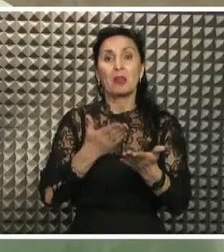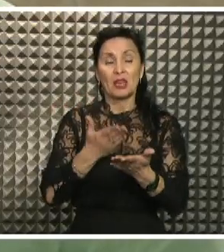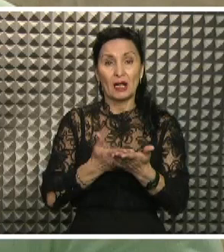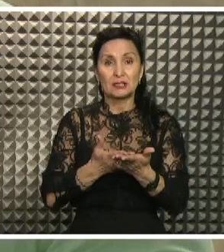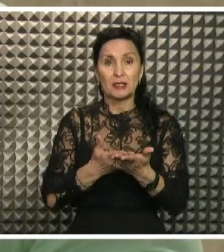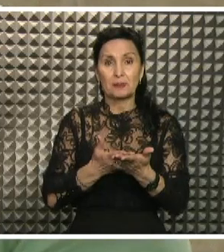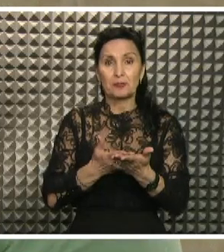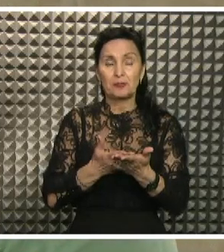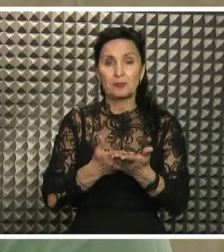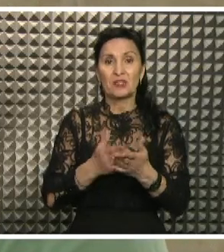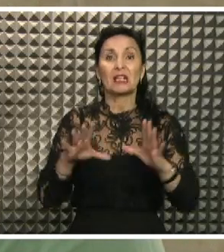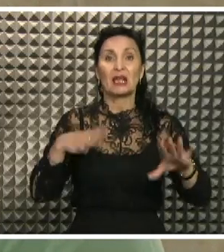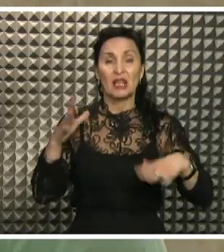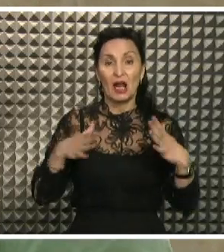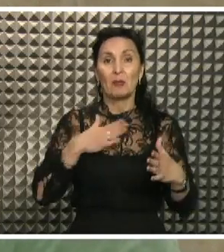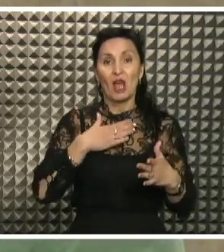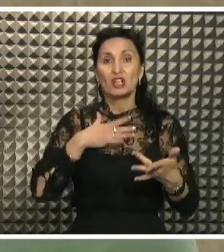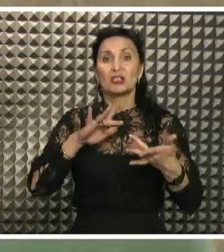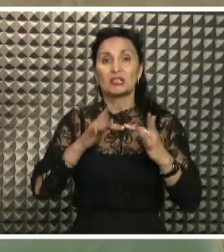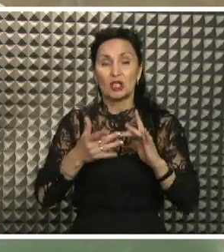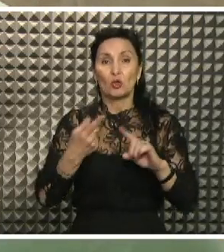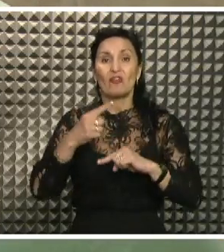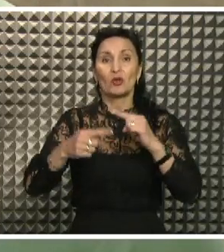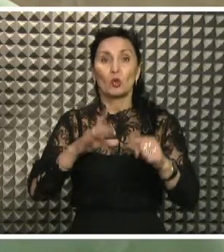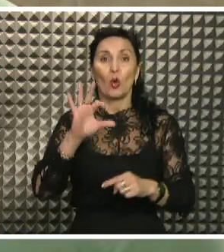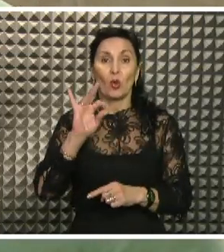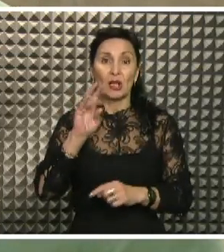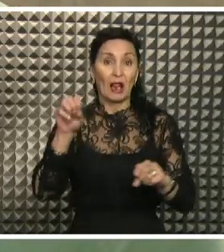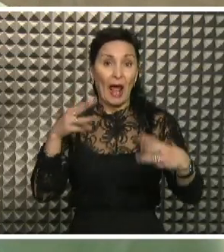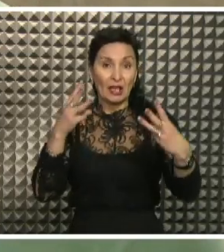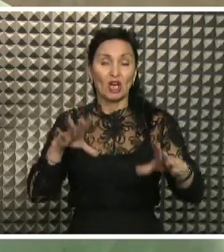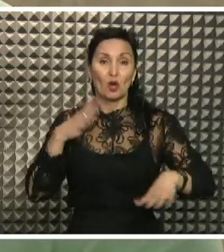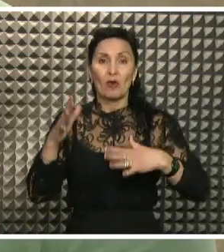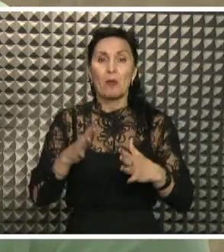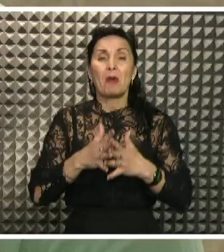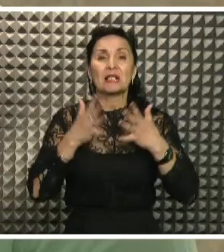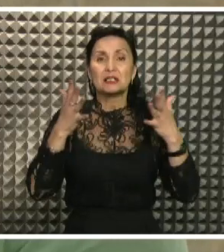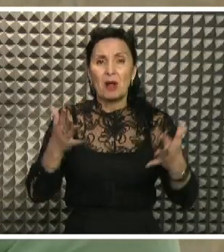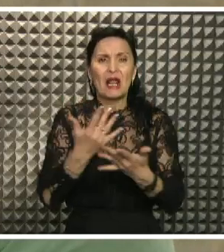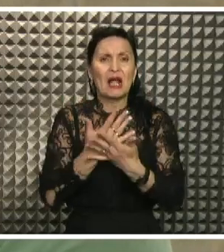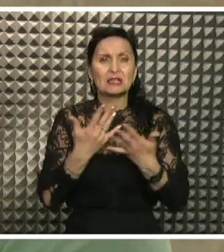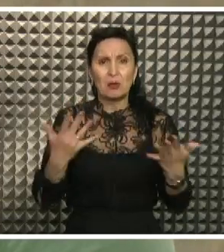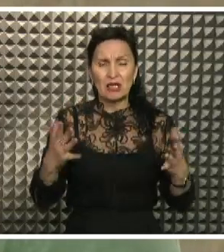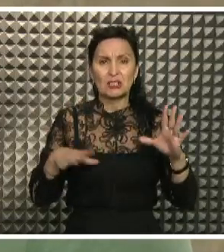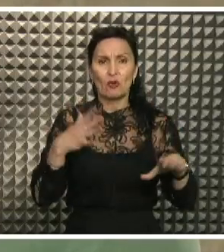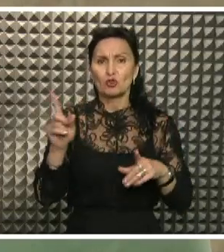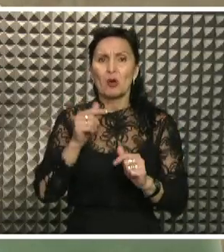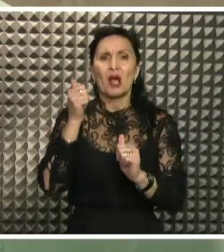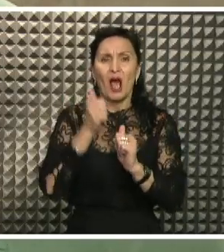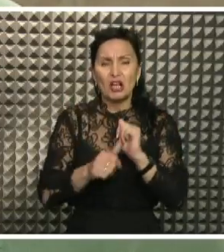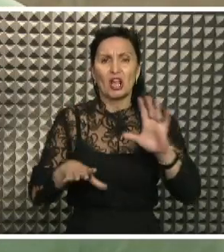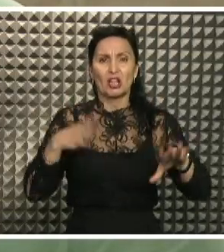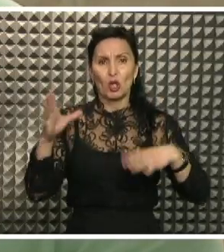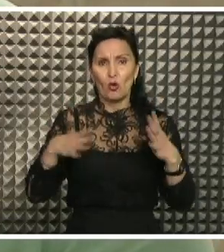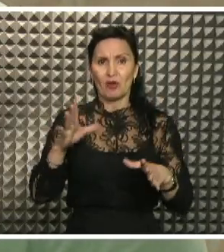рекомендация и тренерам нашей сети, которые ведут онлайн-тренировки, максимально разнообразить тренировки, чтобы каждая тренировка